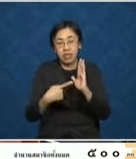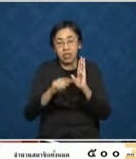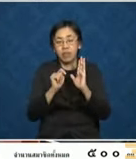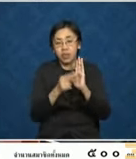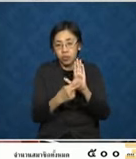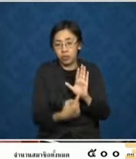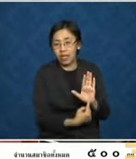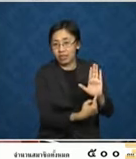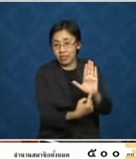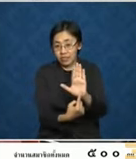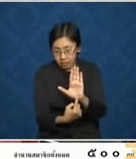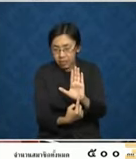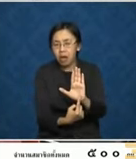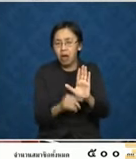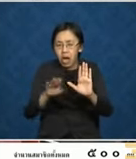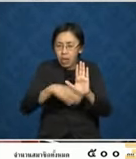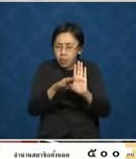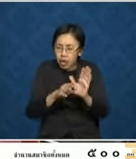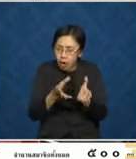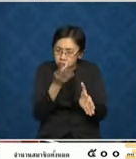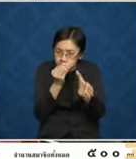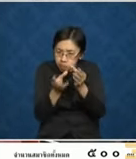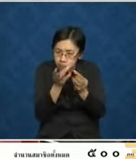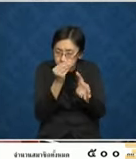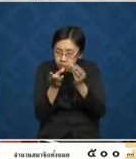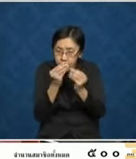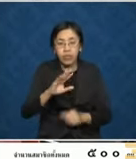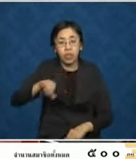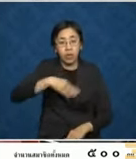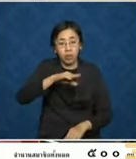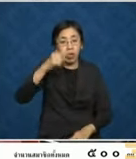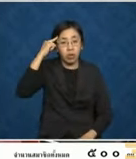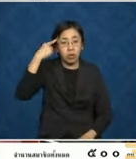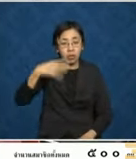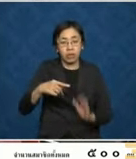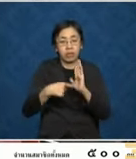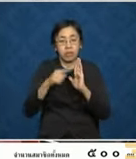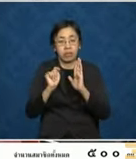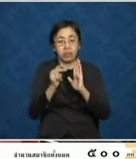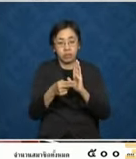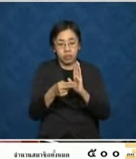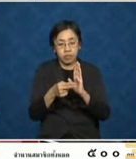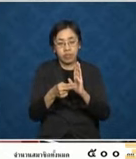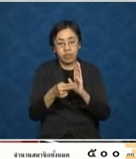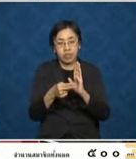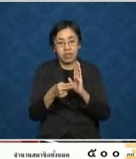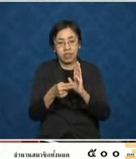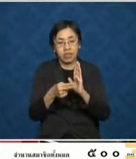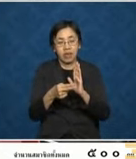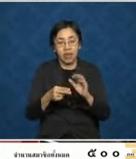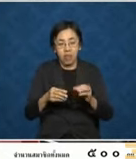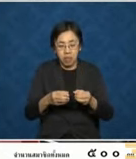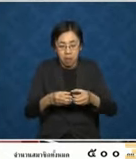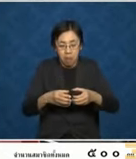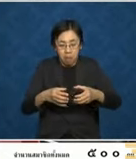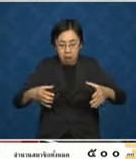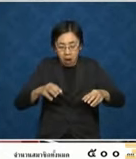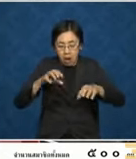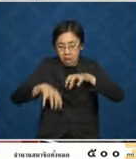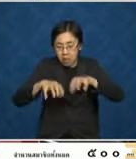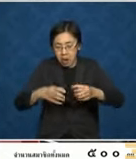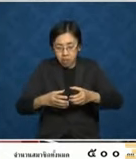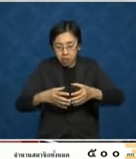านีมาเป็นกรณีศึกษาครับอย่างที่ทุกท่านทราบจังหวัดปทุมธานีถือเป็นจังหวัดที่มีการขยายตัวอย่างรวดเร็ว